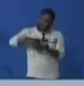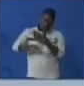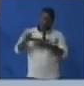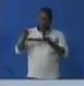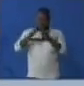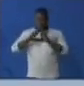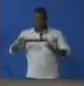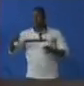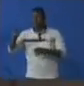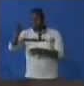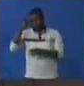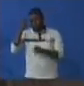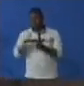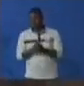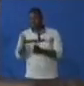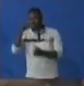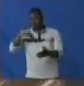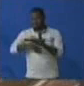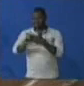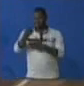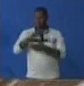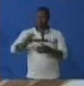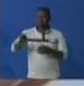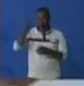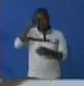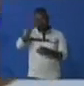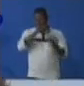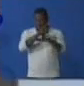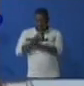solaires photovoltaïques entre dans le cadre de la politique de